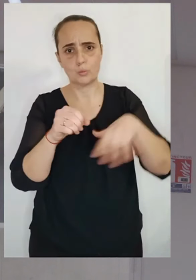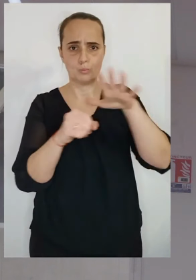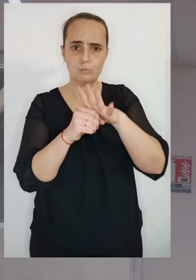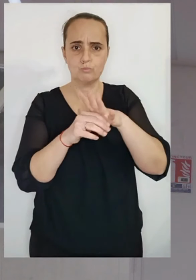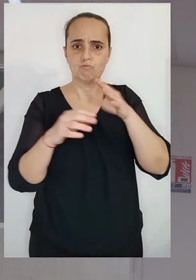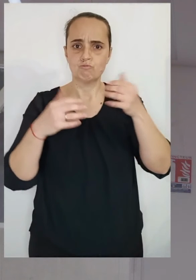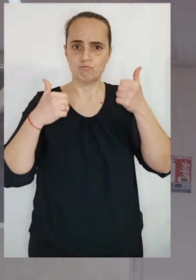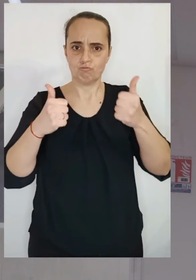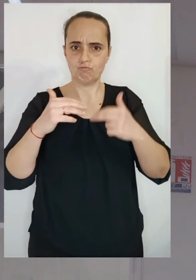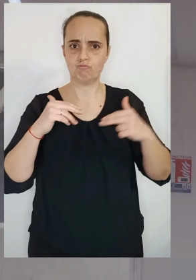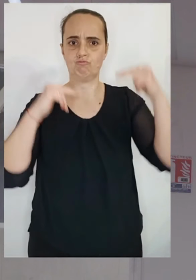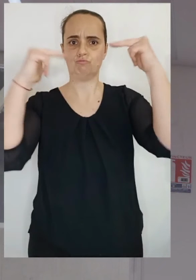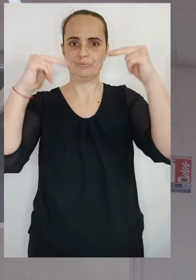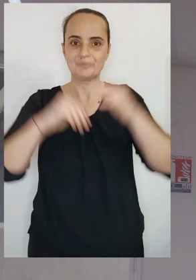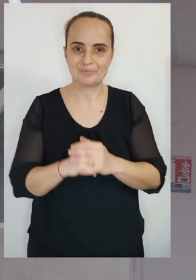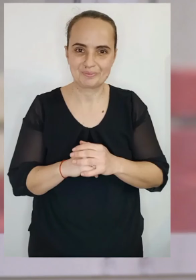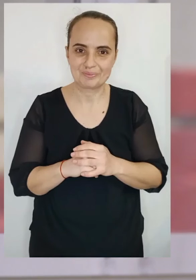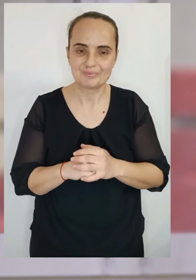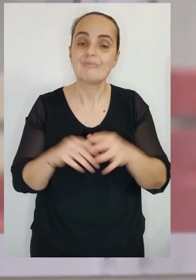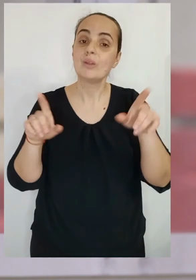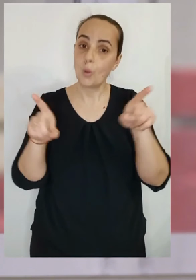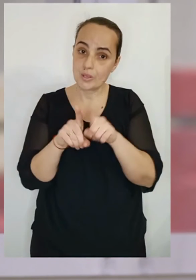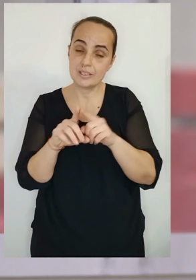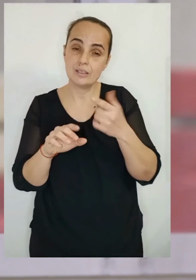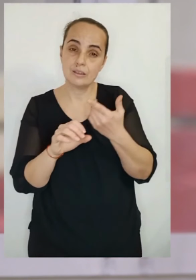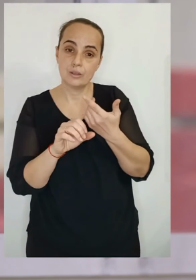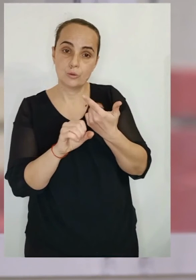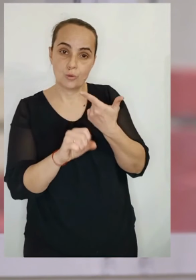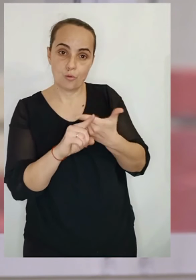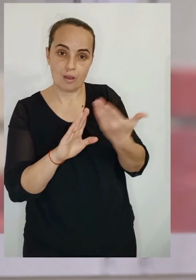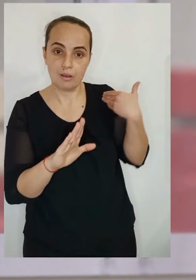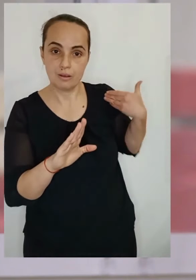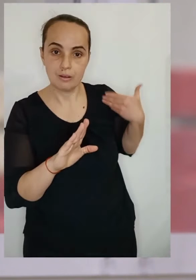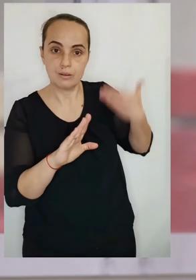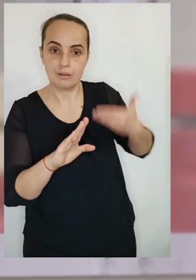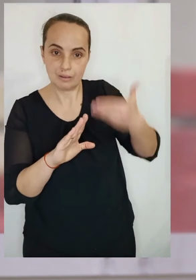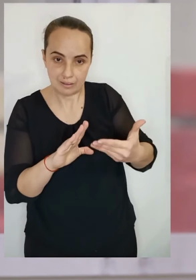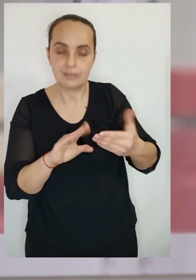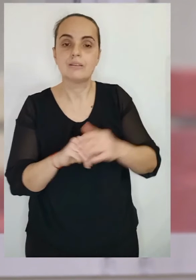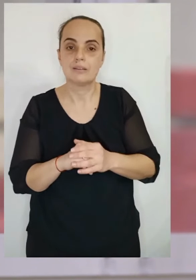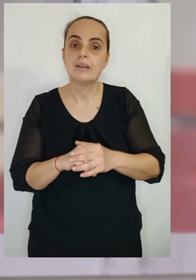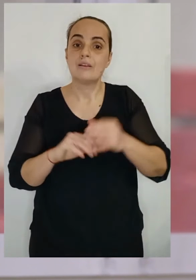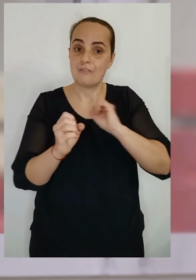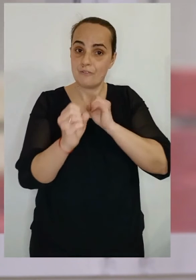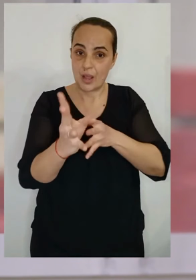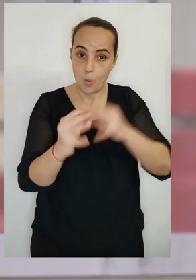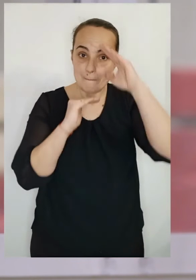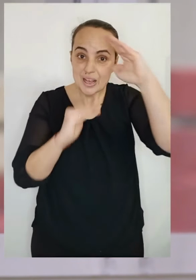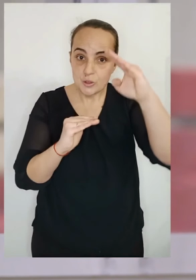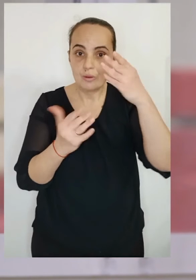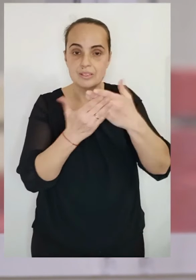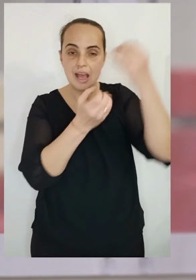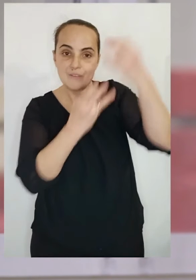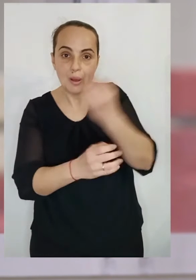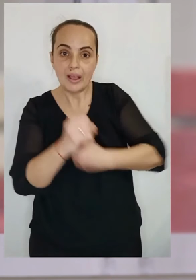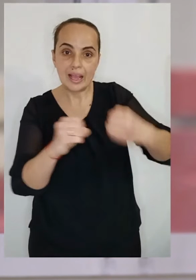qui sont présents. Il y a aussi depuis deux éditions maintenant Vélo Passion, qui est un événement qu'on a créé